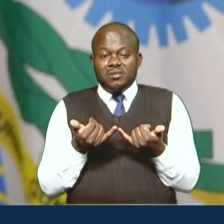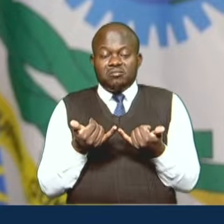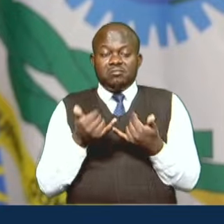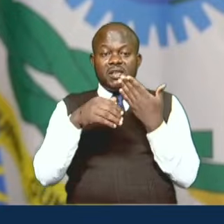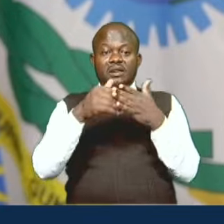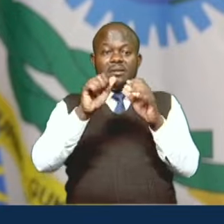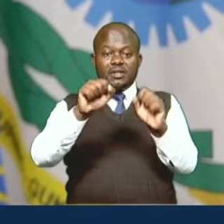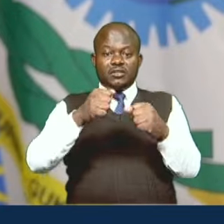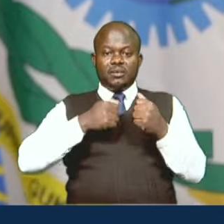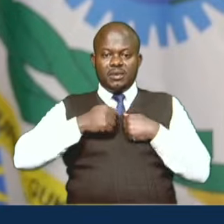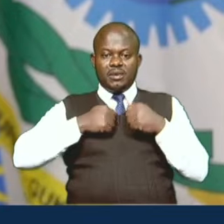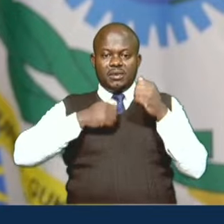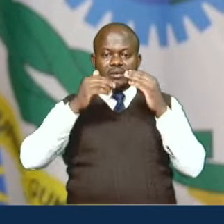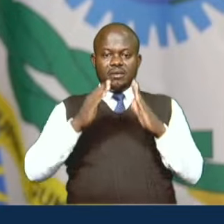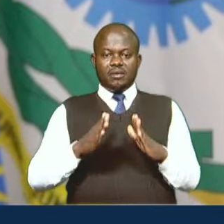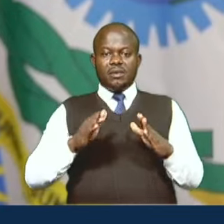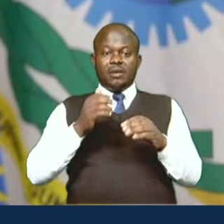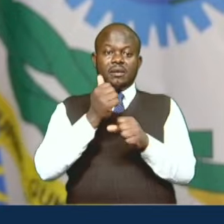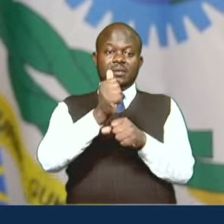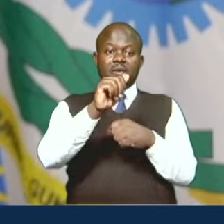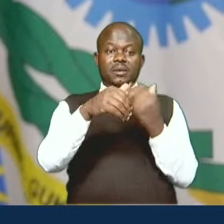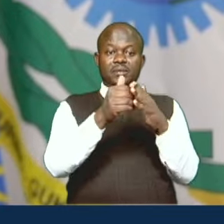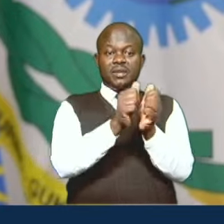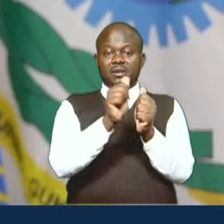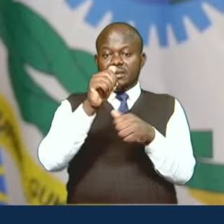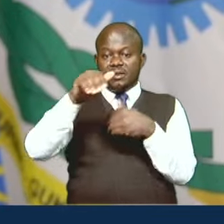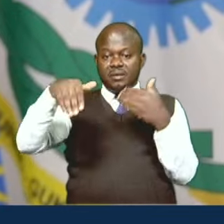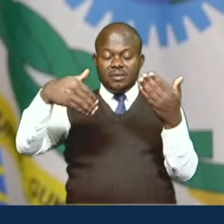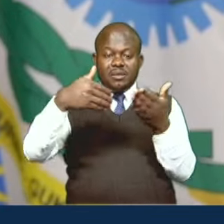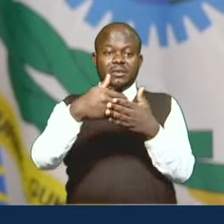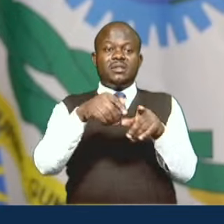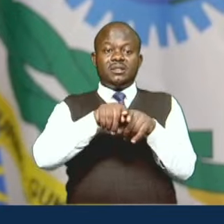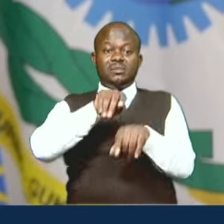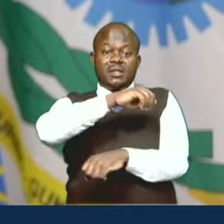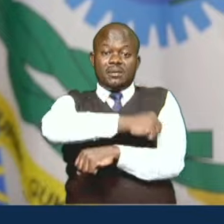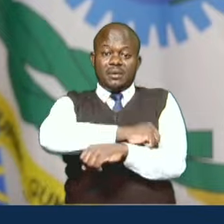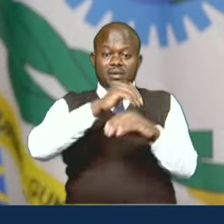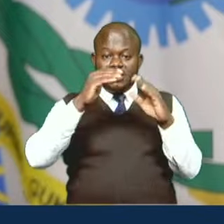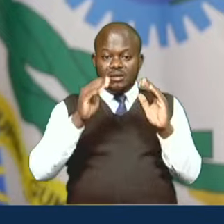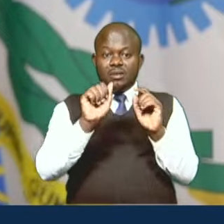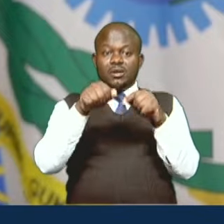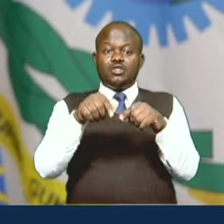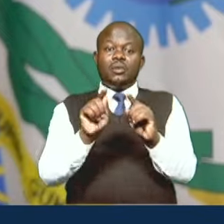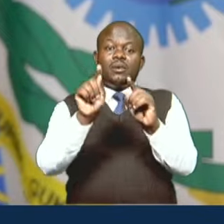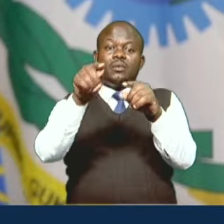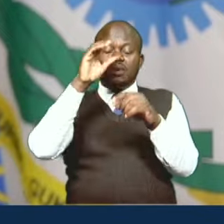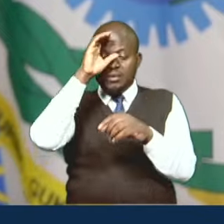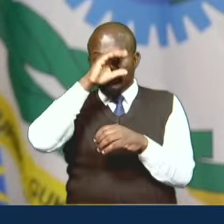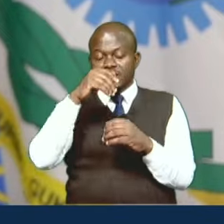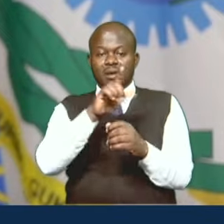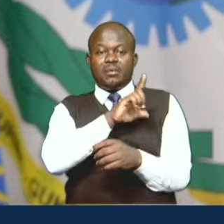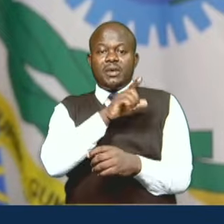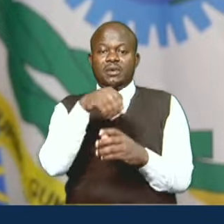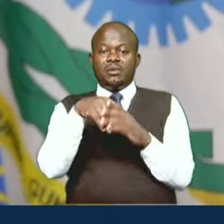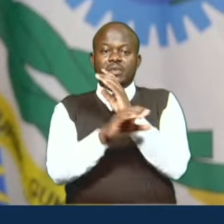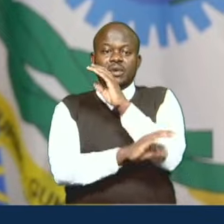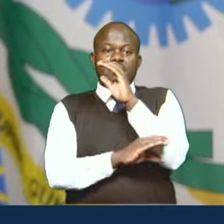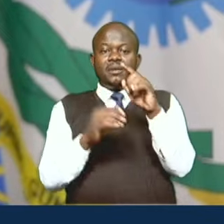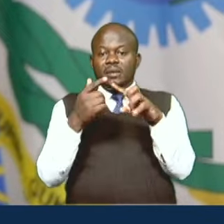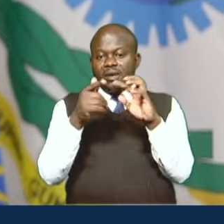bashobora, Abanyarwanda baba bikorera n'abandi bashobora kujya, ndetse n'abanyeshuri bashobora kujya gushaka amahirwe muri ibyo bihugu ndetse